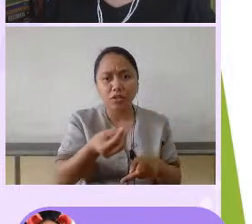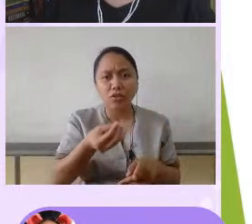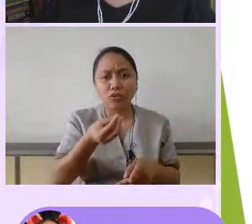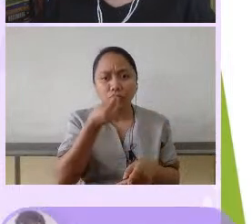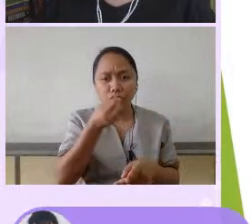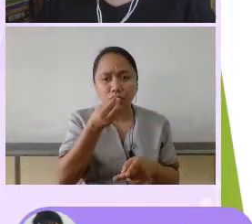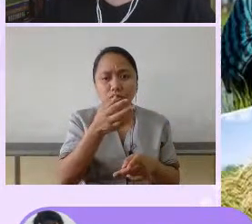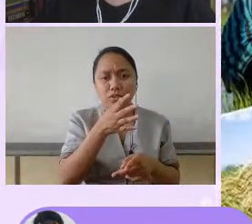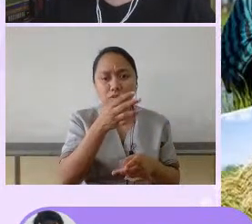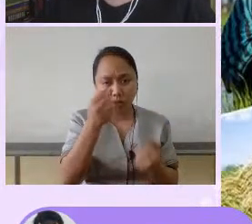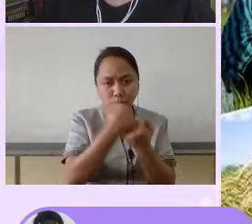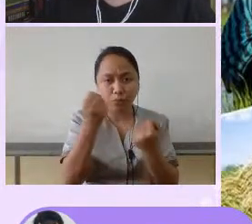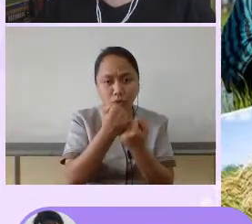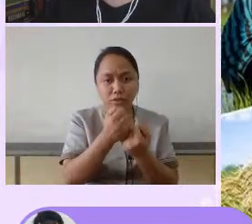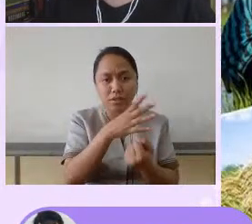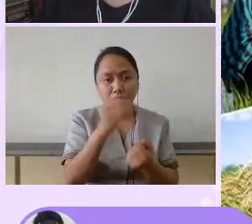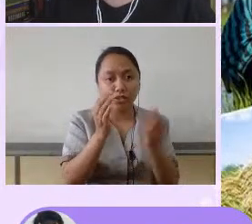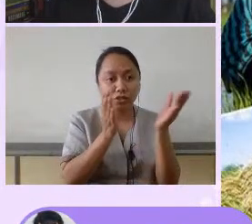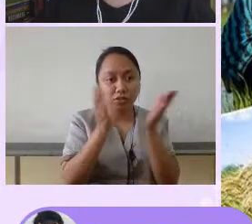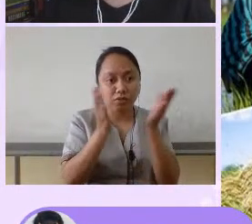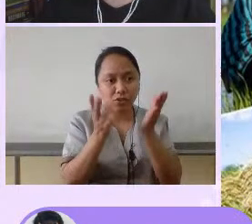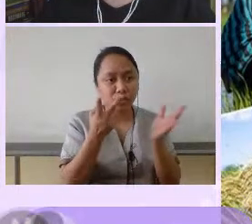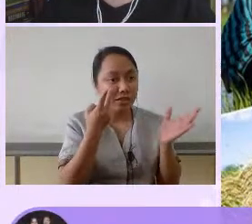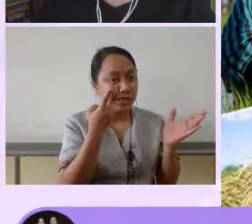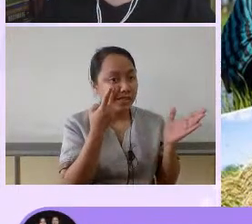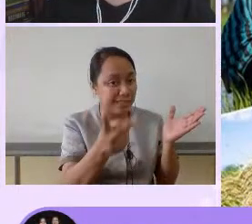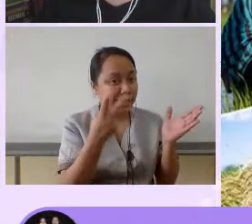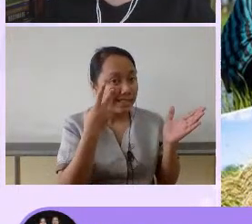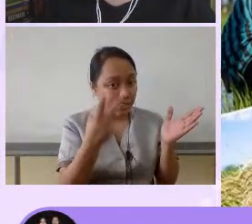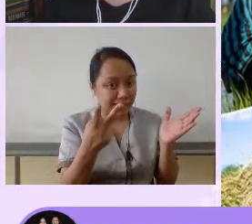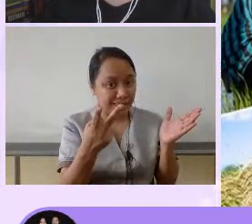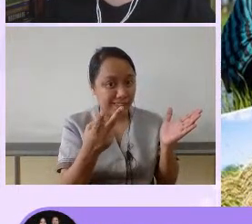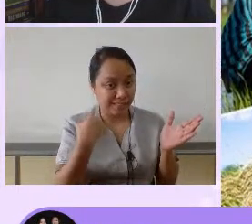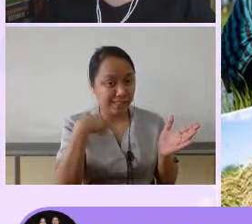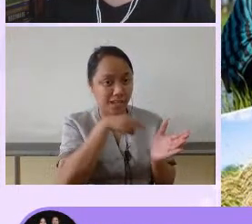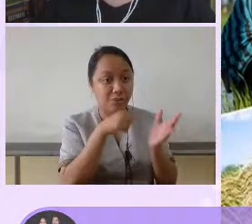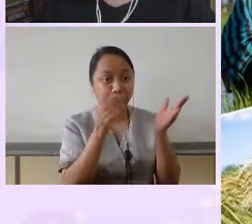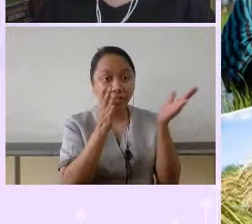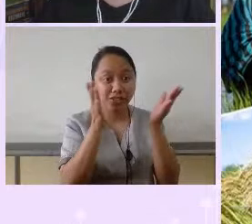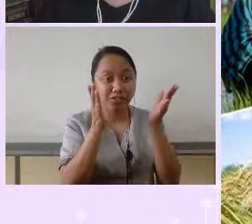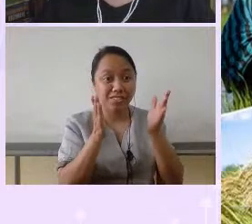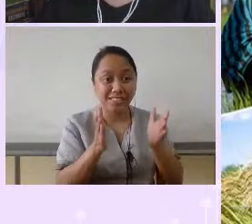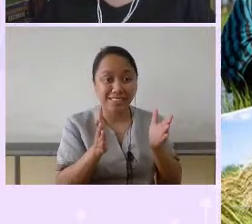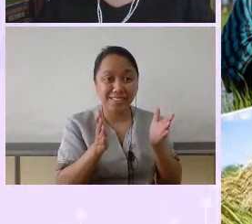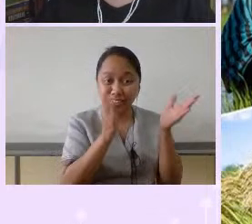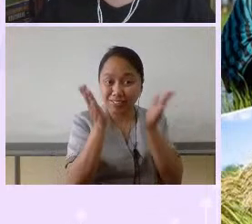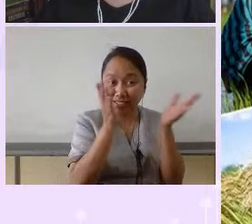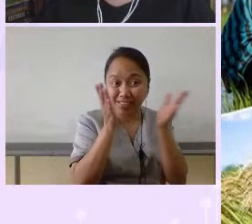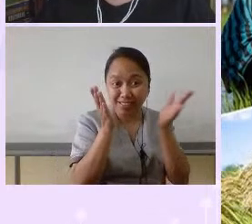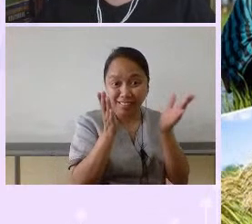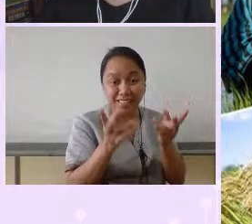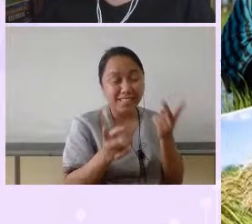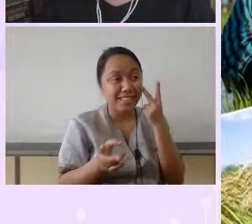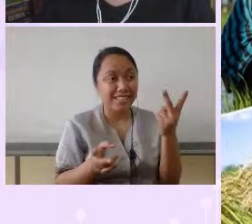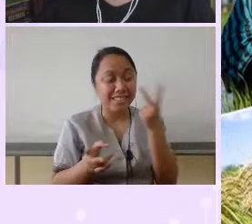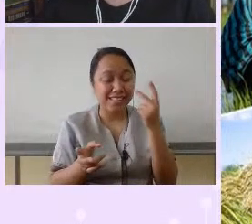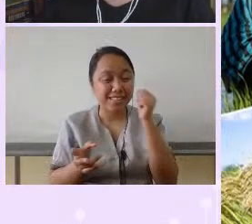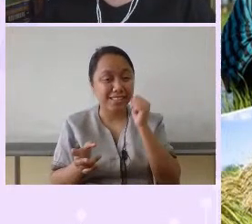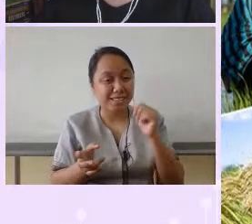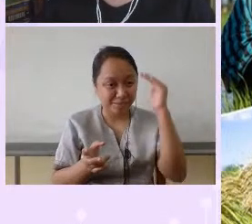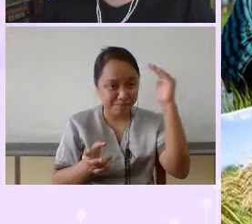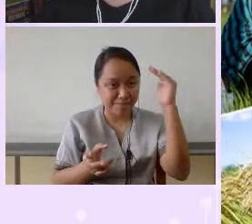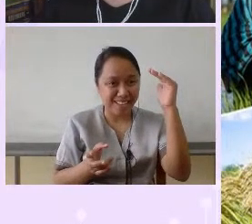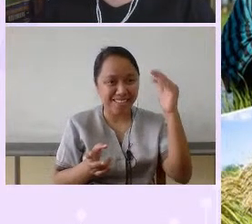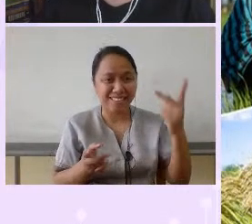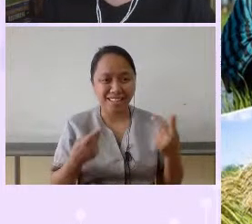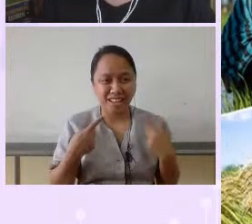mga photos ng ating mga services. So, ayan, makikita po natin mga kababaihan,